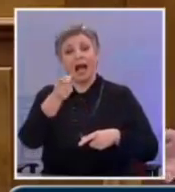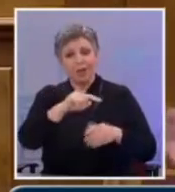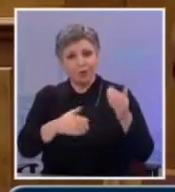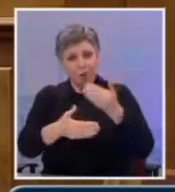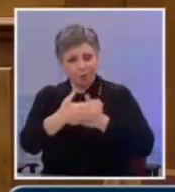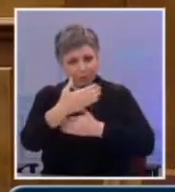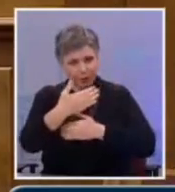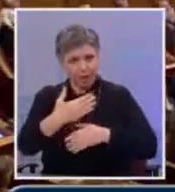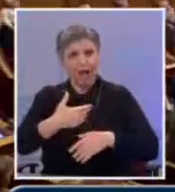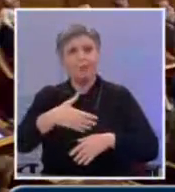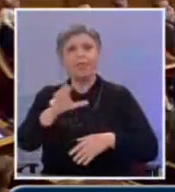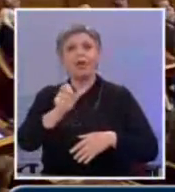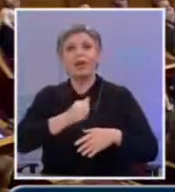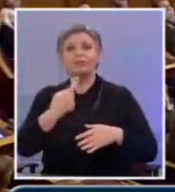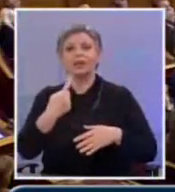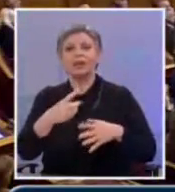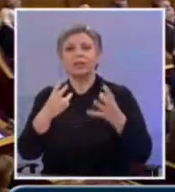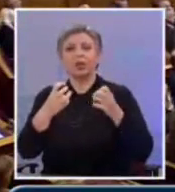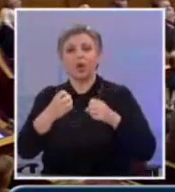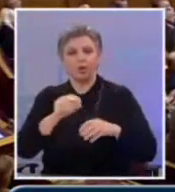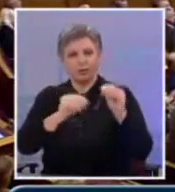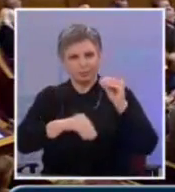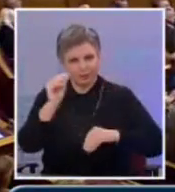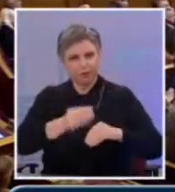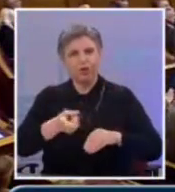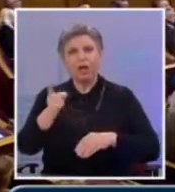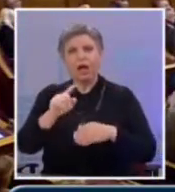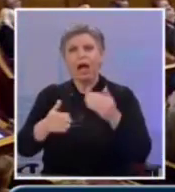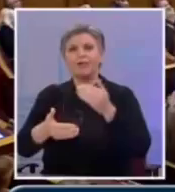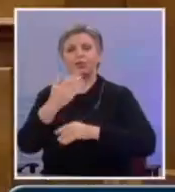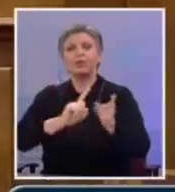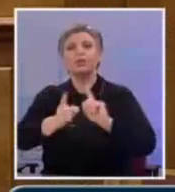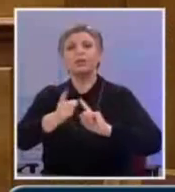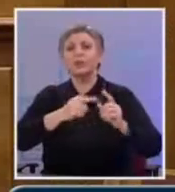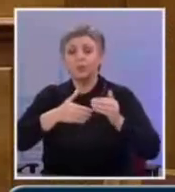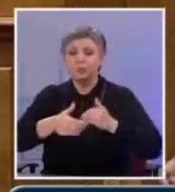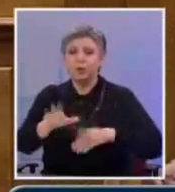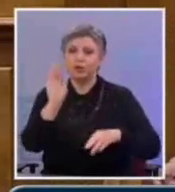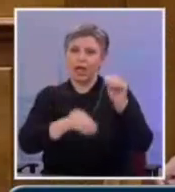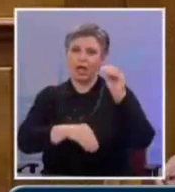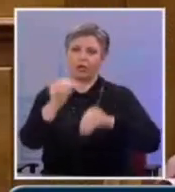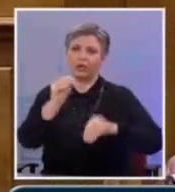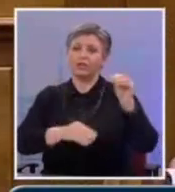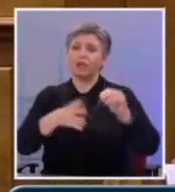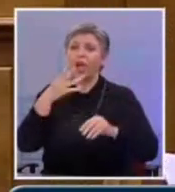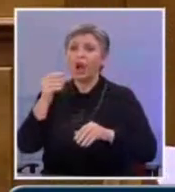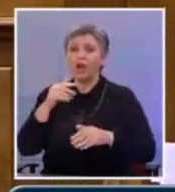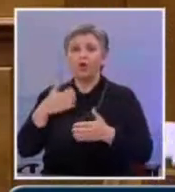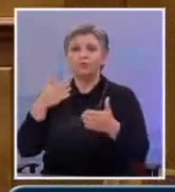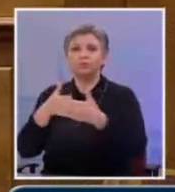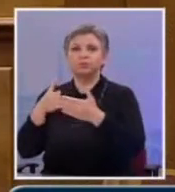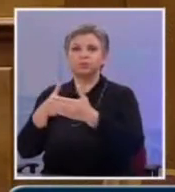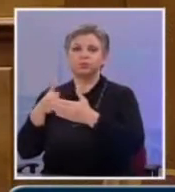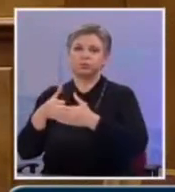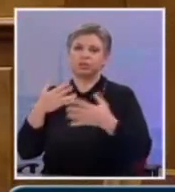εκλογών, δίνοντας τέλος στο πολιτικό, ηθικό και κοινοβουλευτικό αδιέξοδο που οδηγεί ο τόπος. Μην